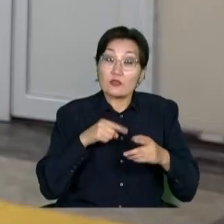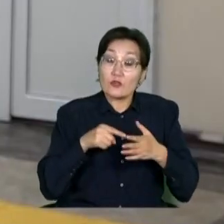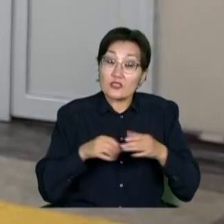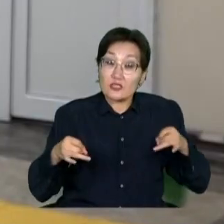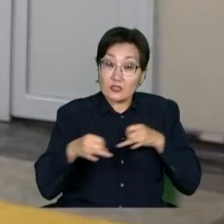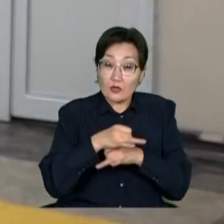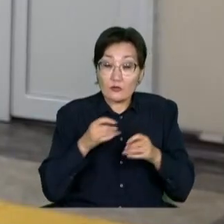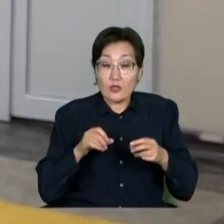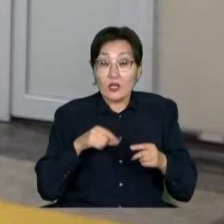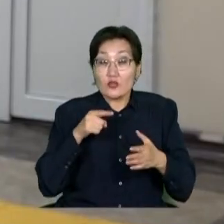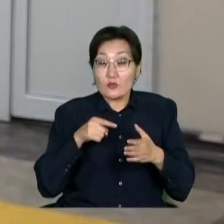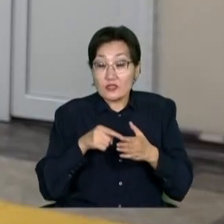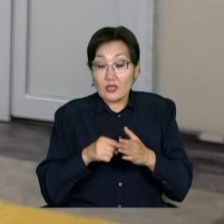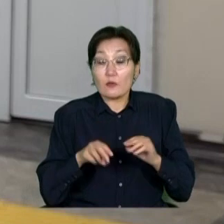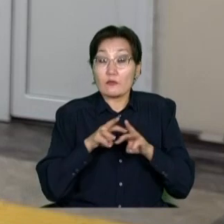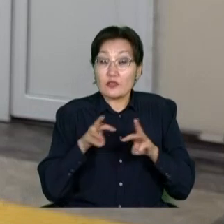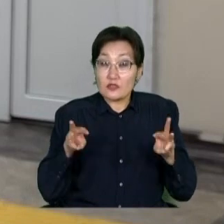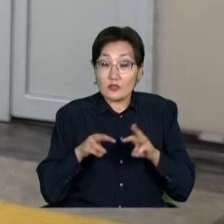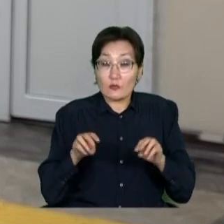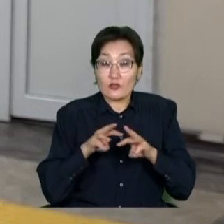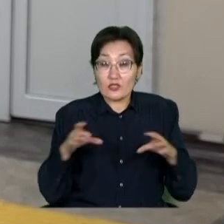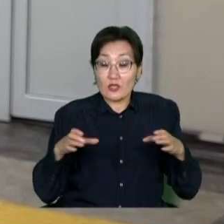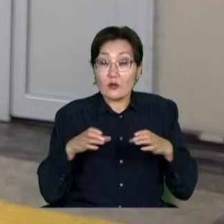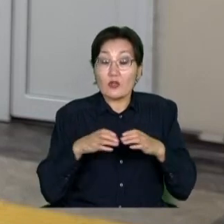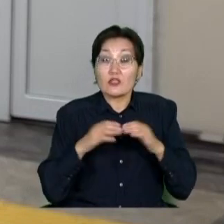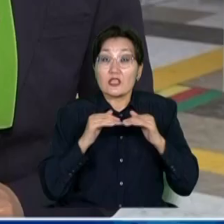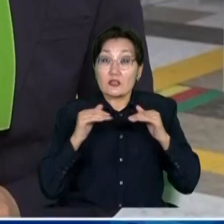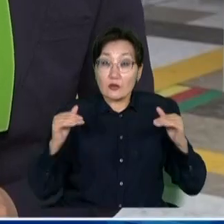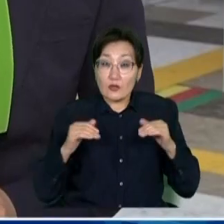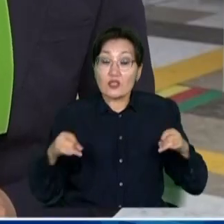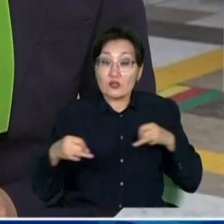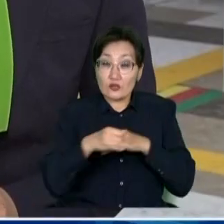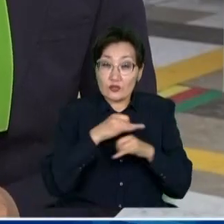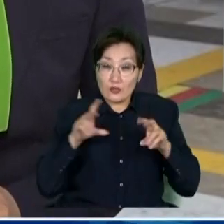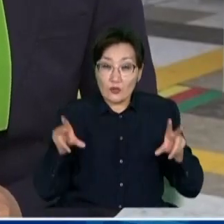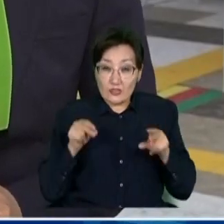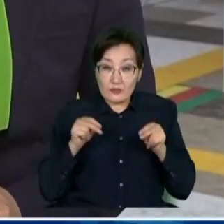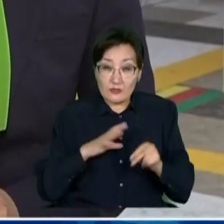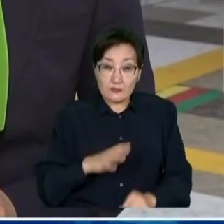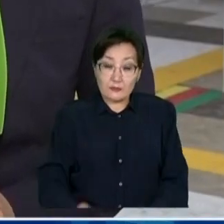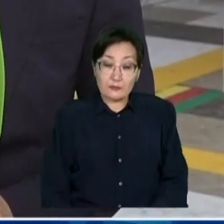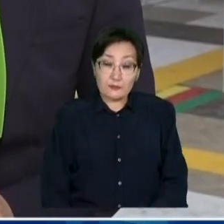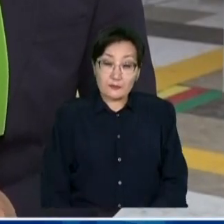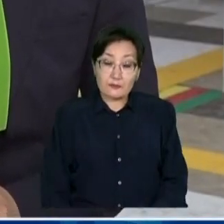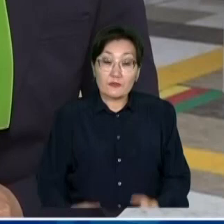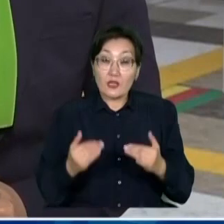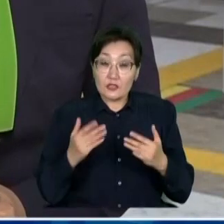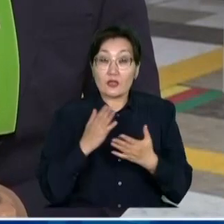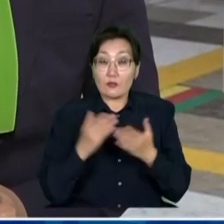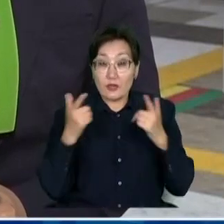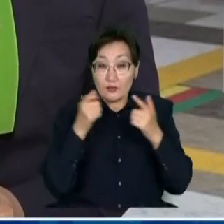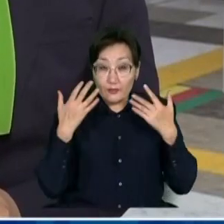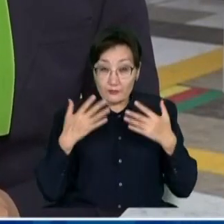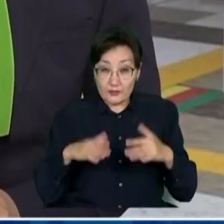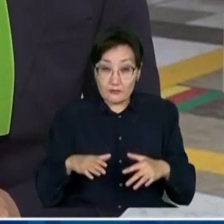мен қаралған сұрақтарда министр үкімет деңгейінде қарастыруға уәде етті. Әріптестер, әзірге ақпарат